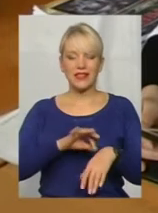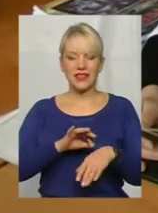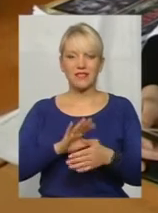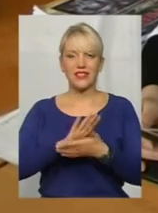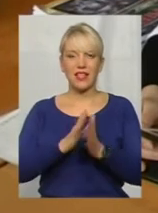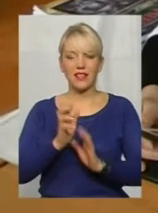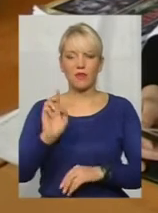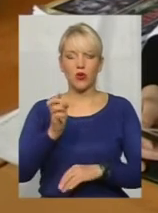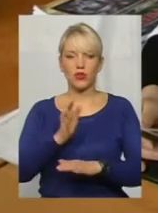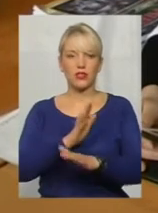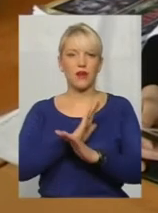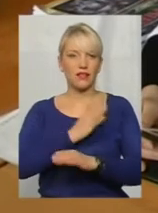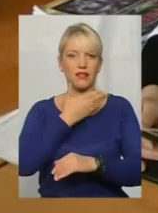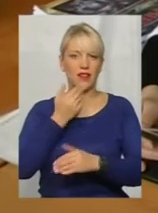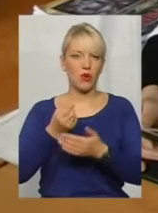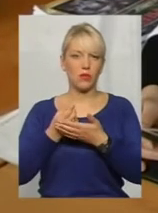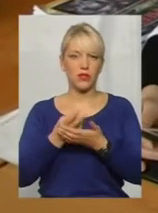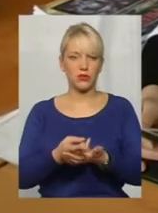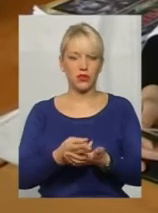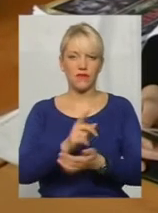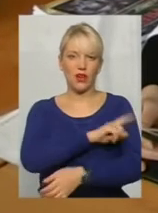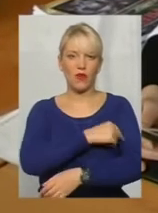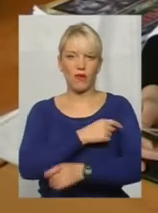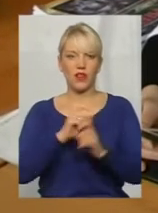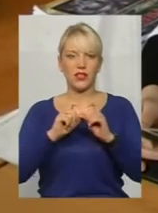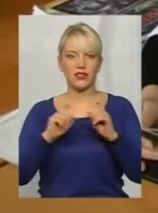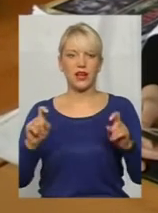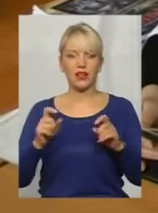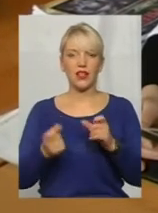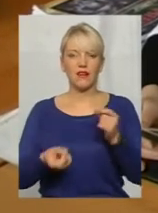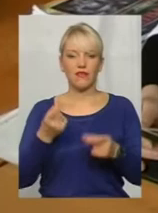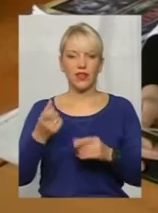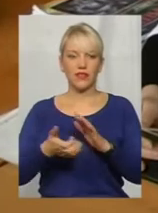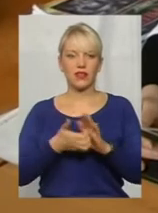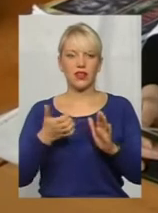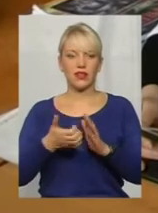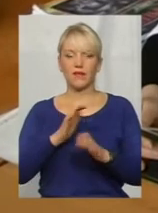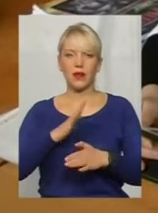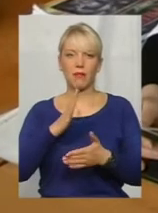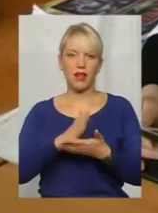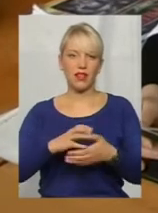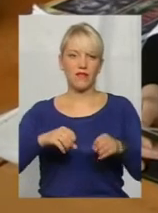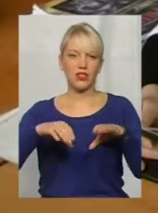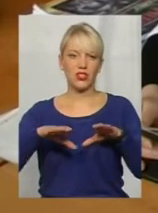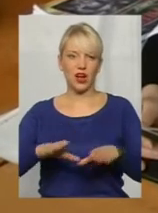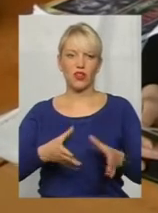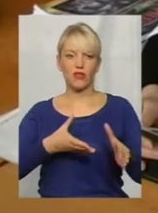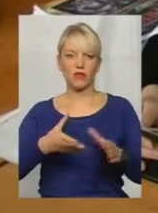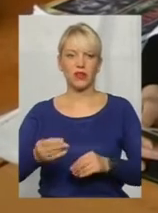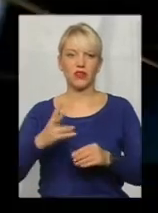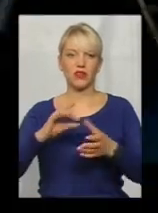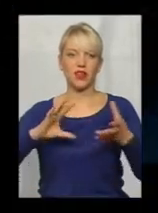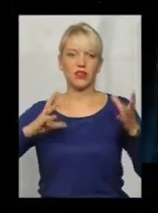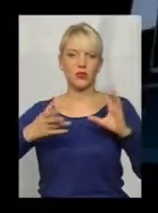смерті не госпіталізуються в лікувальний заклад. Виявлені недоліки не мали вирішального впливу на